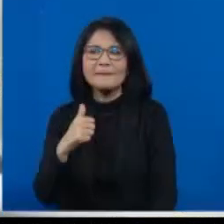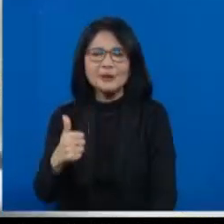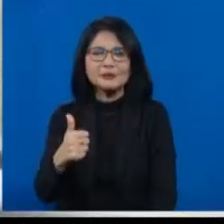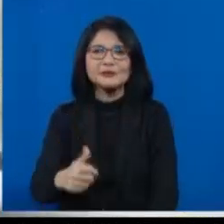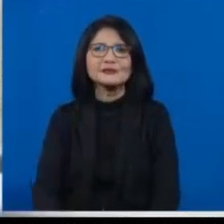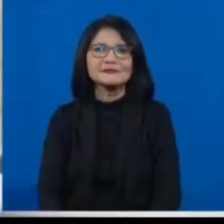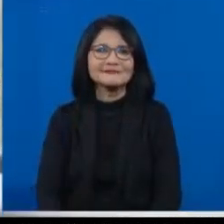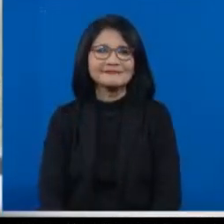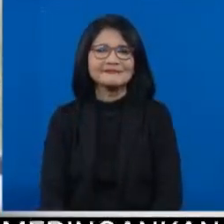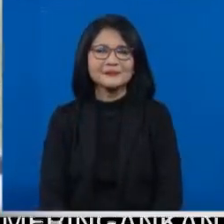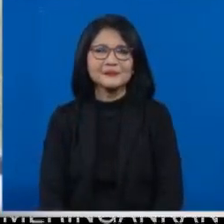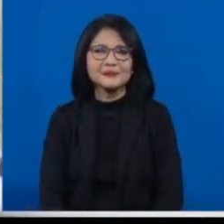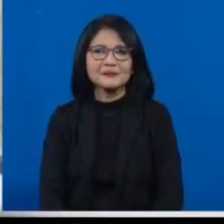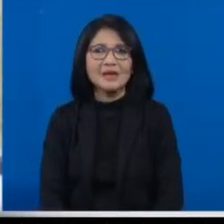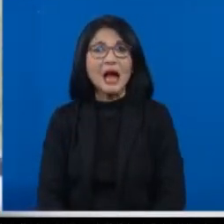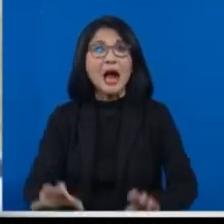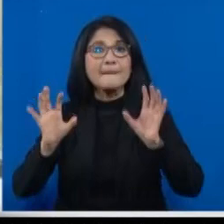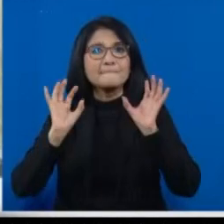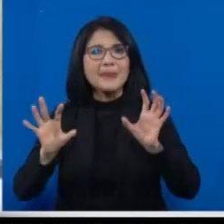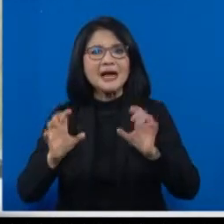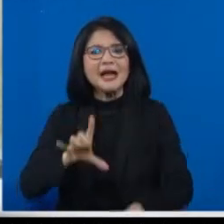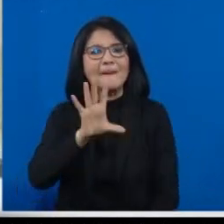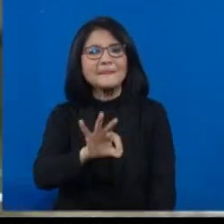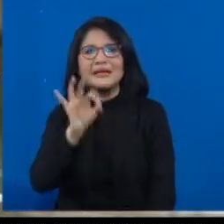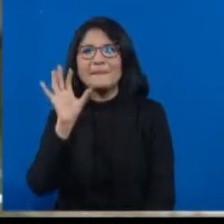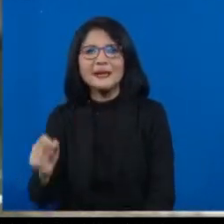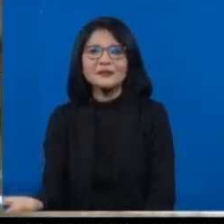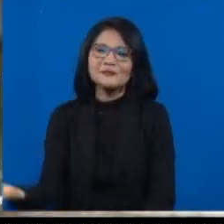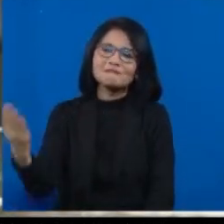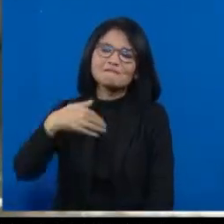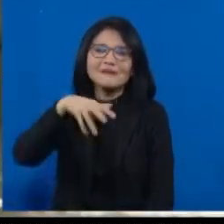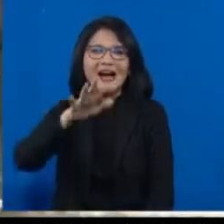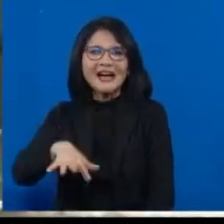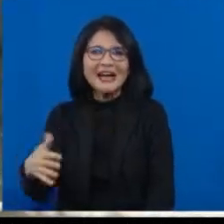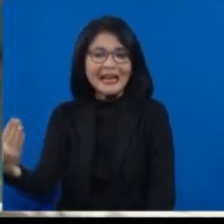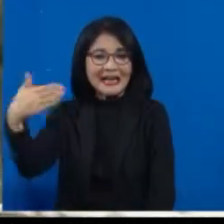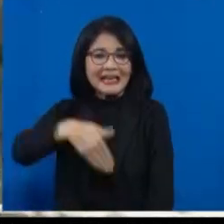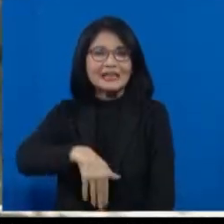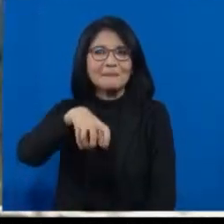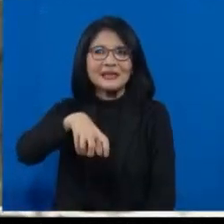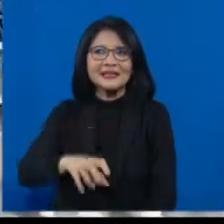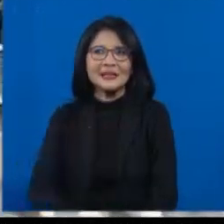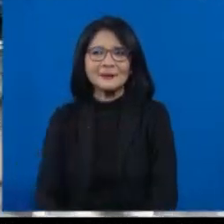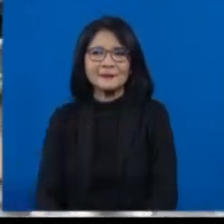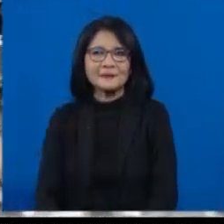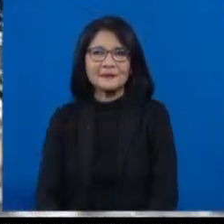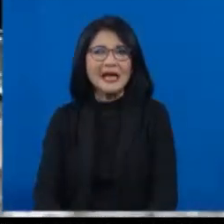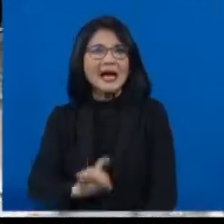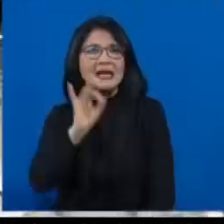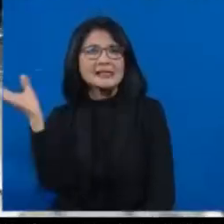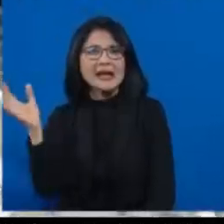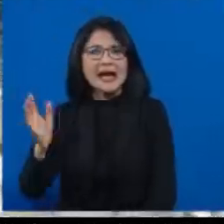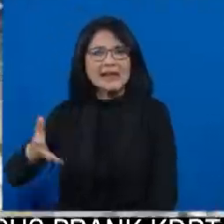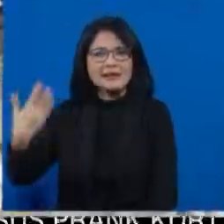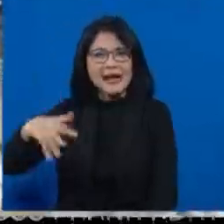keren banget. Banyak alternatif bagi orang tua untuk mengajak anak-anak mereka ke kawasan wisata konservasi ini. Selain mengajak buah